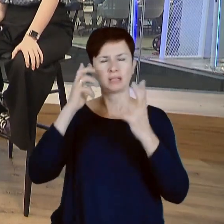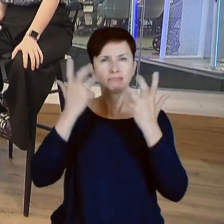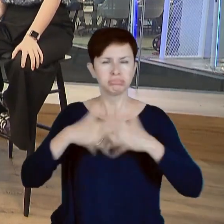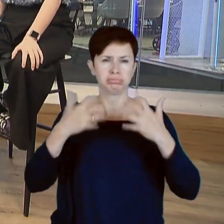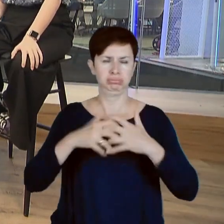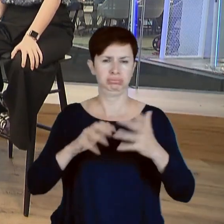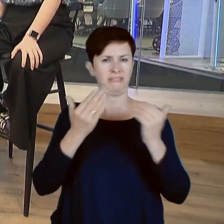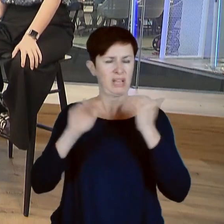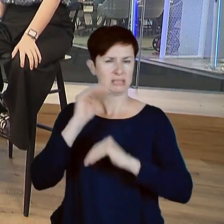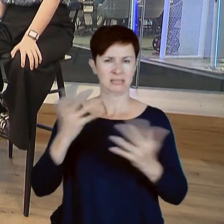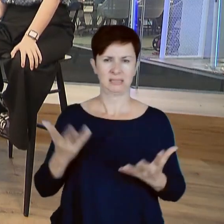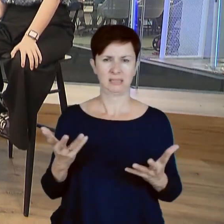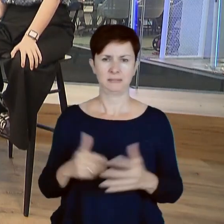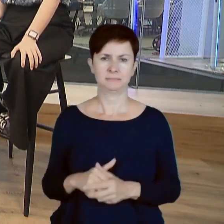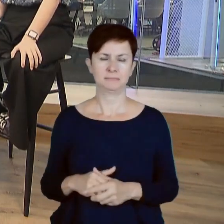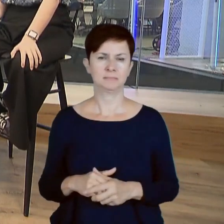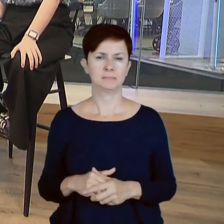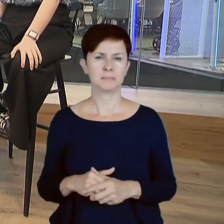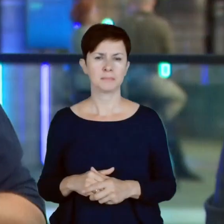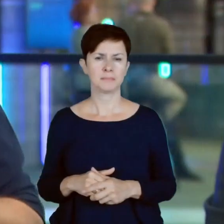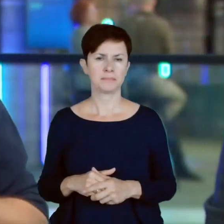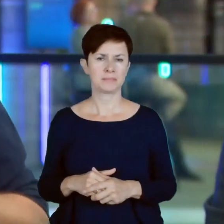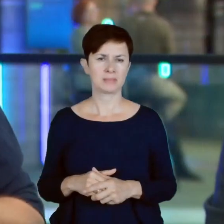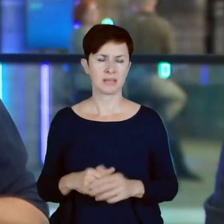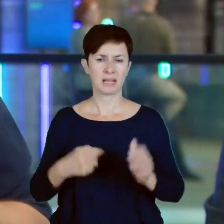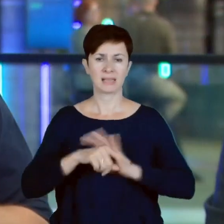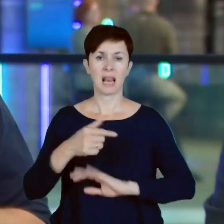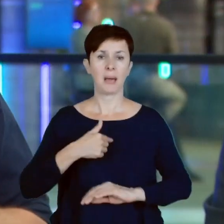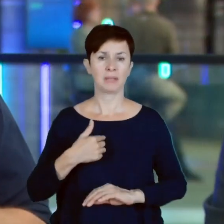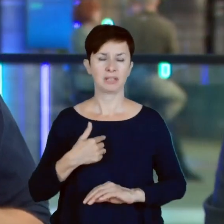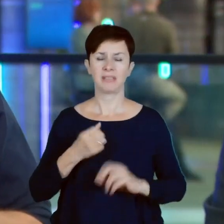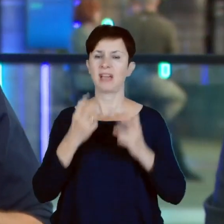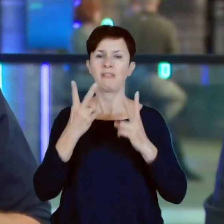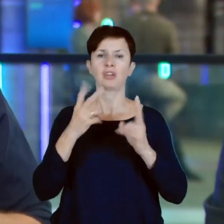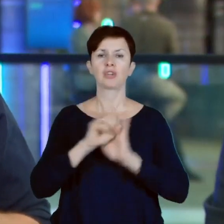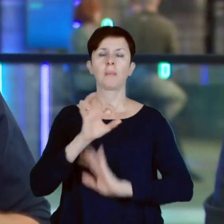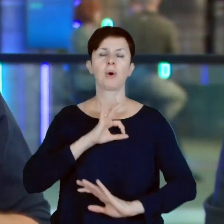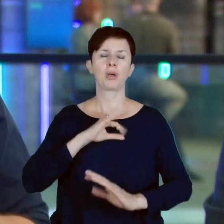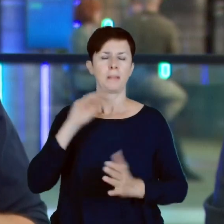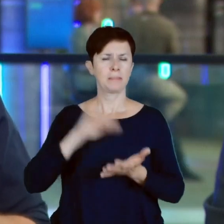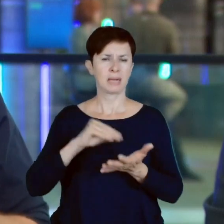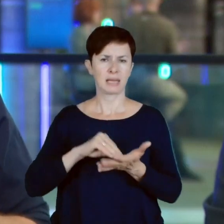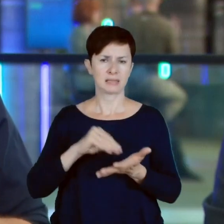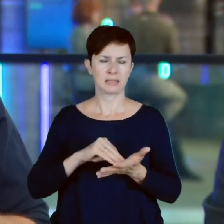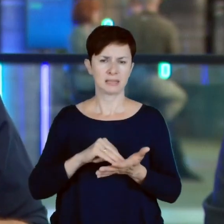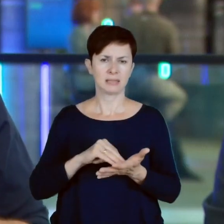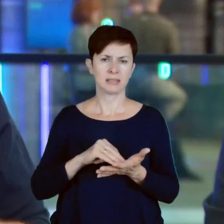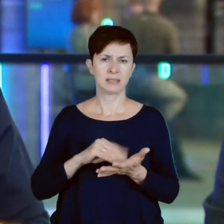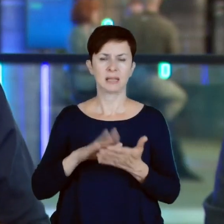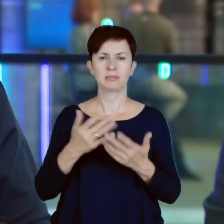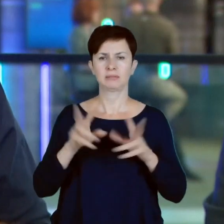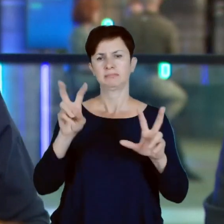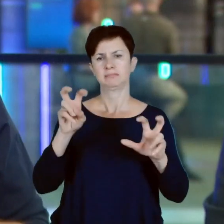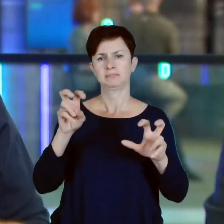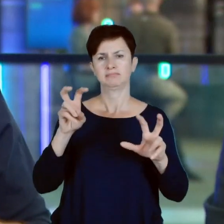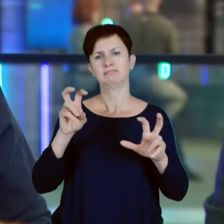właśnie, co mówisz o tworzeniu. Mi się też wydaje, dla mnie nawet kluczem do mojej praktyki jest zrobienie takiej praktyki, żebym był umownie jakoś tworzył.